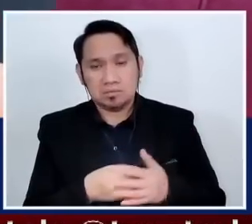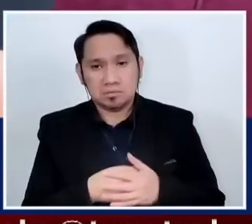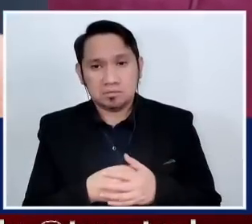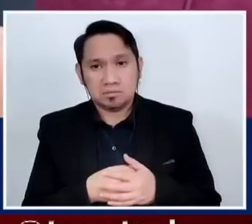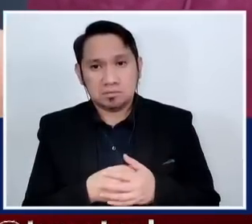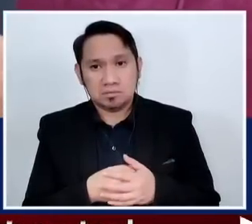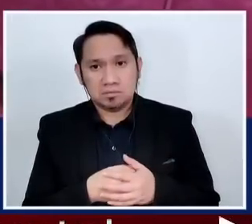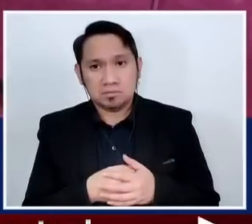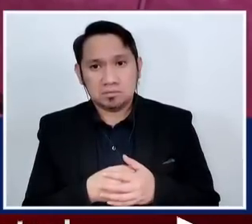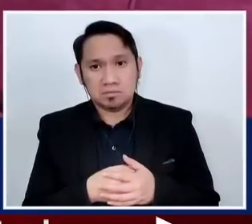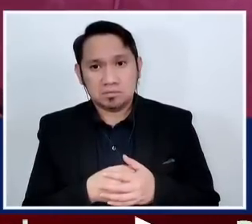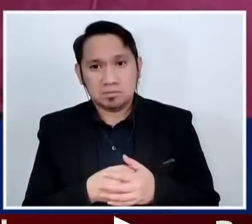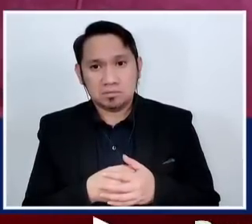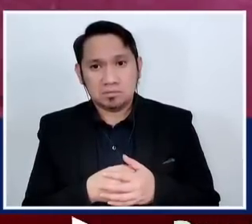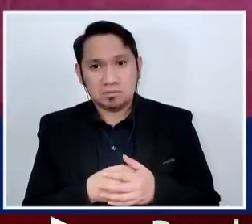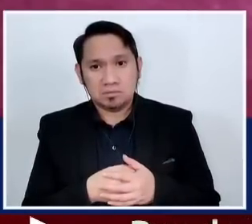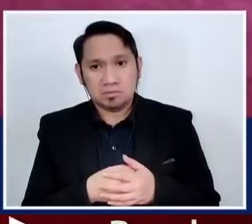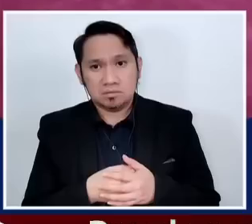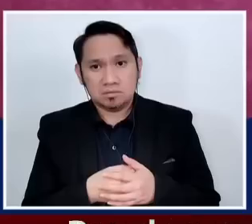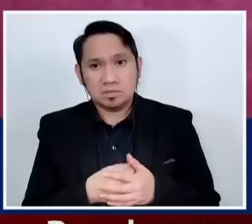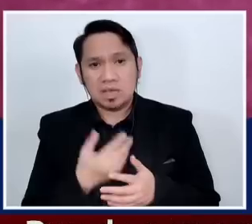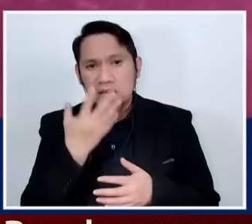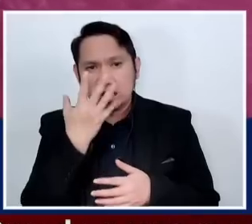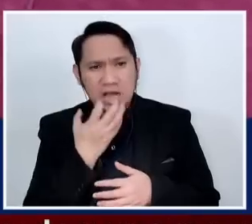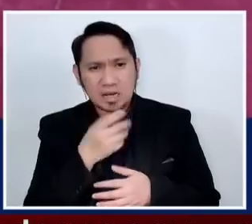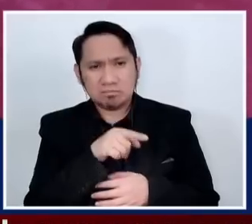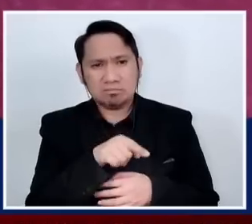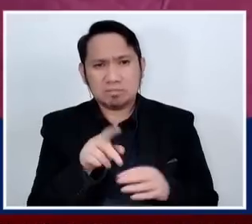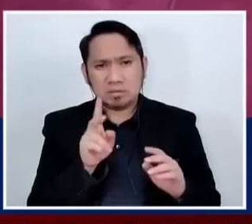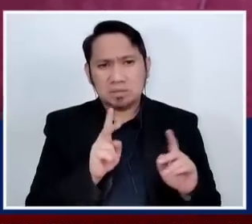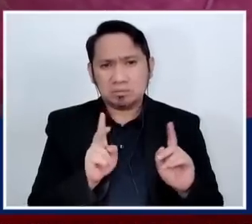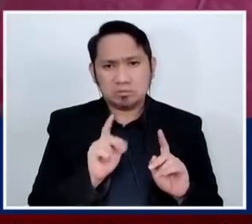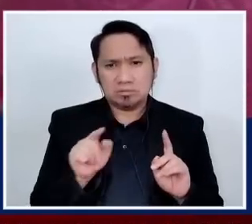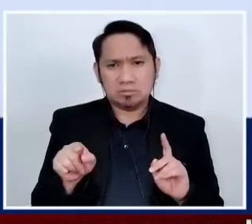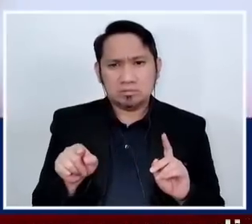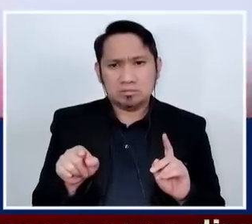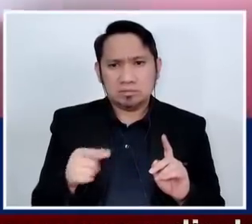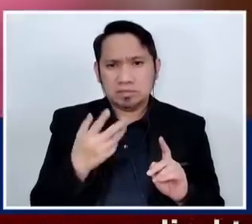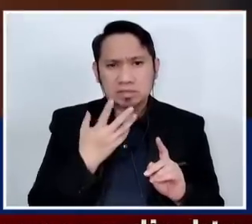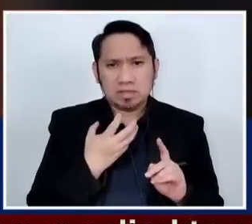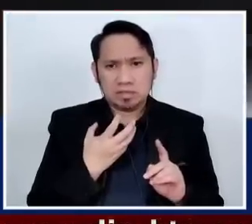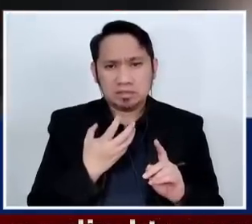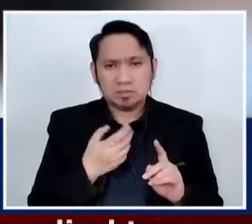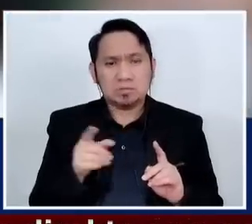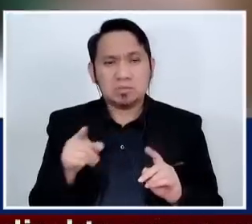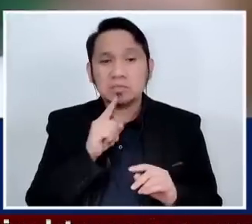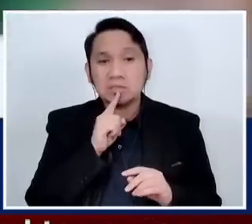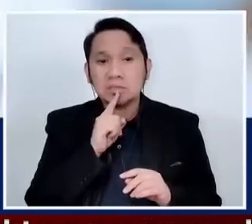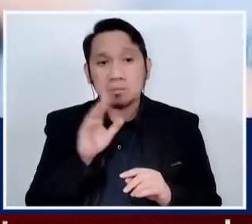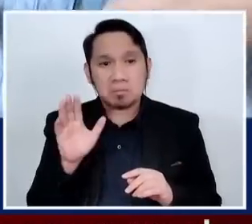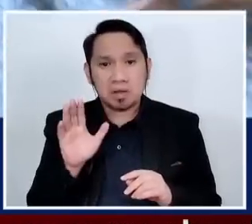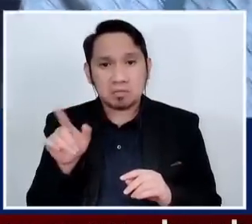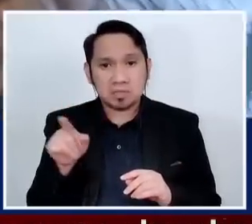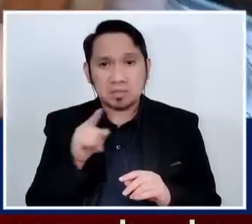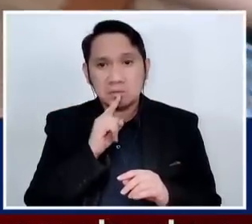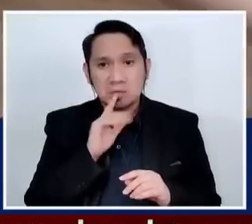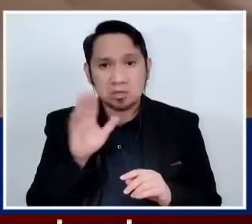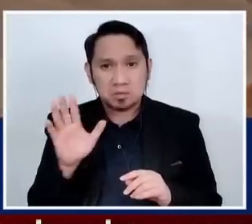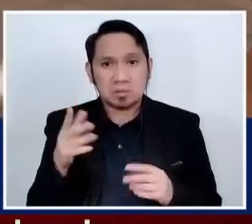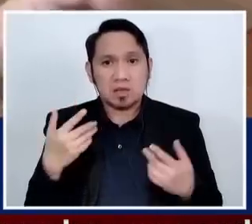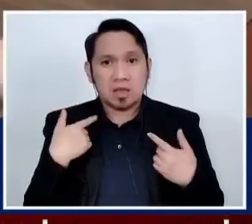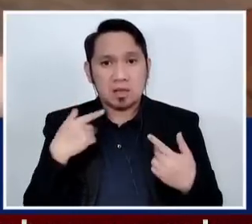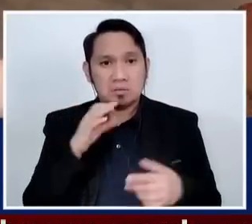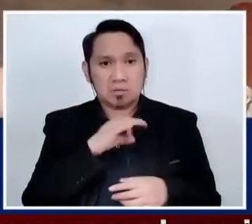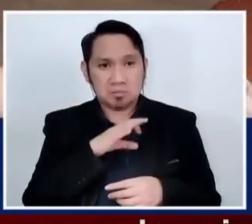Long million! Galit na mga biktima ang sumalubong kay Mendoza. Nangako umano kasi si Mendoza, nakikita sila